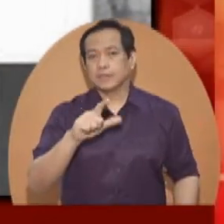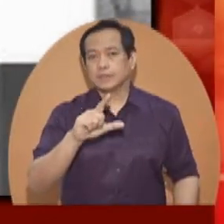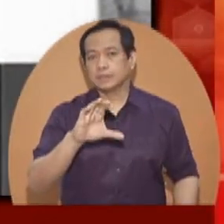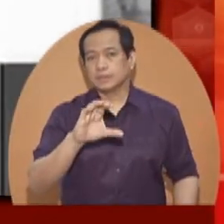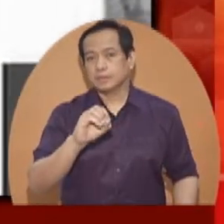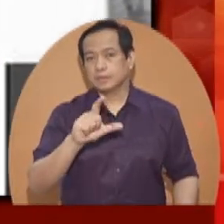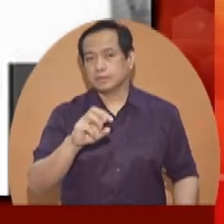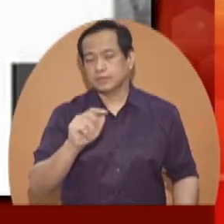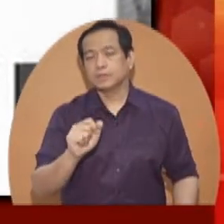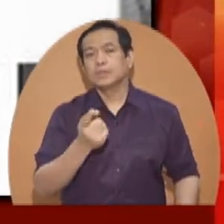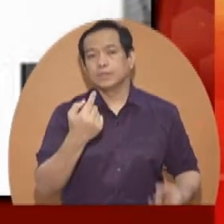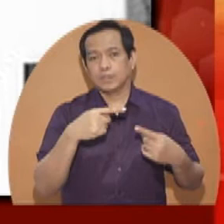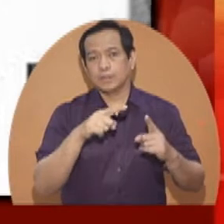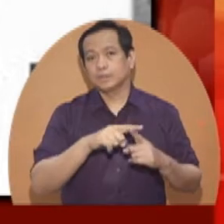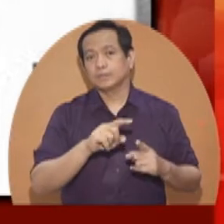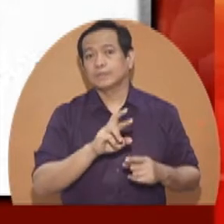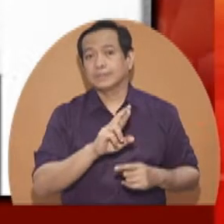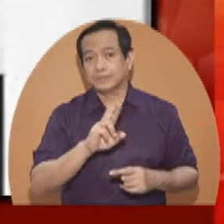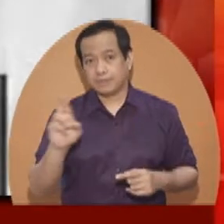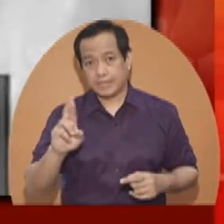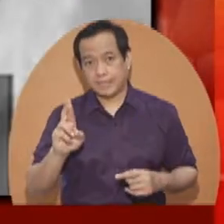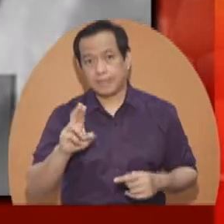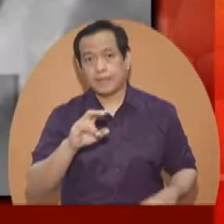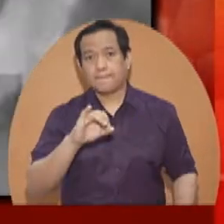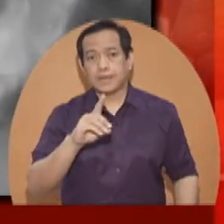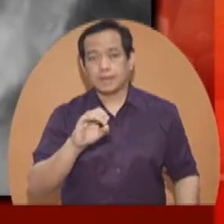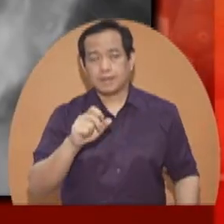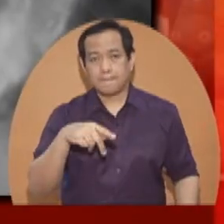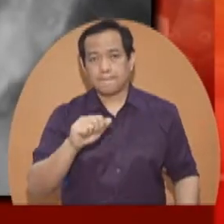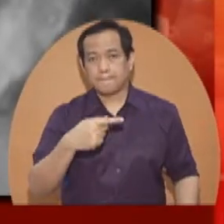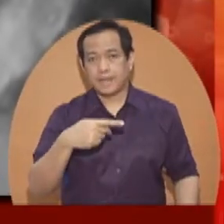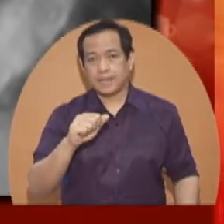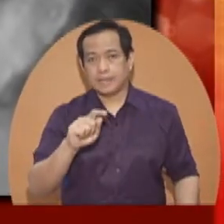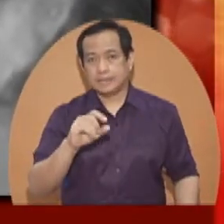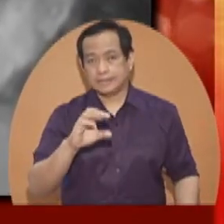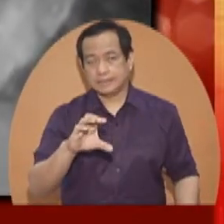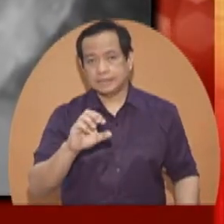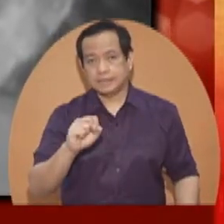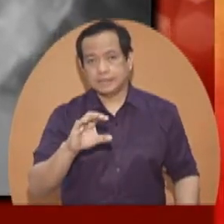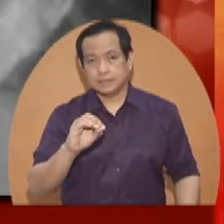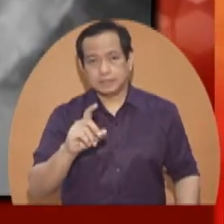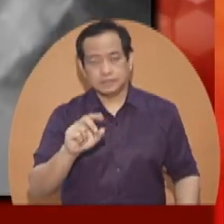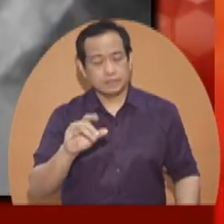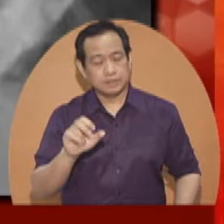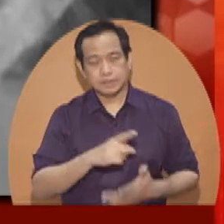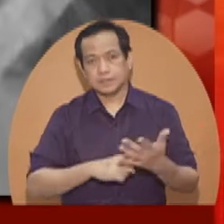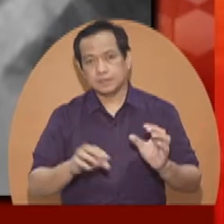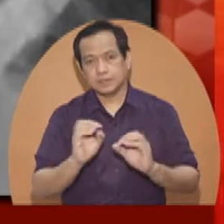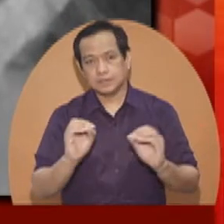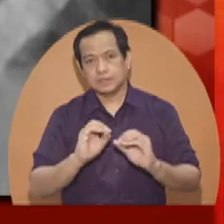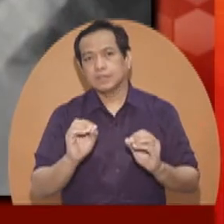pagkurba ng spinal column papunta sa kanan. Ang idiopathic scoliosis naman ay